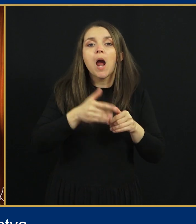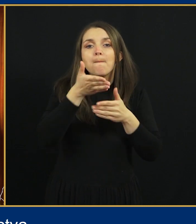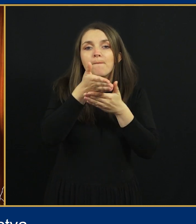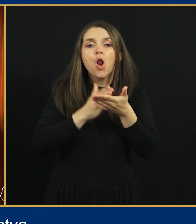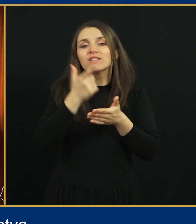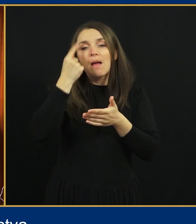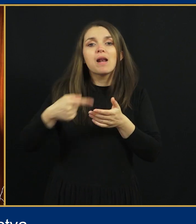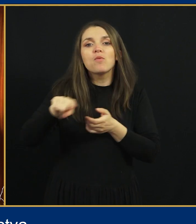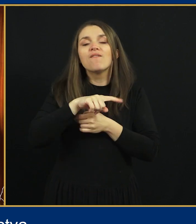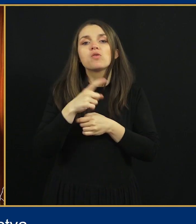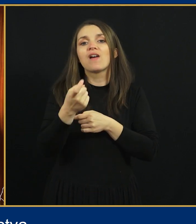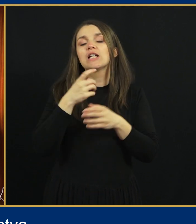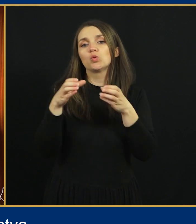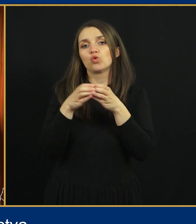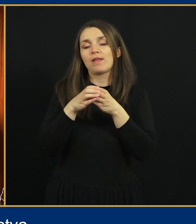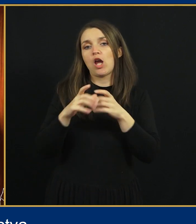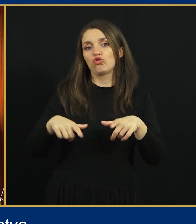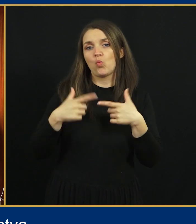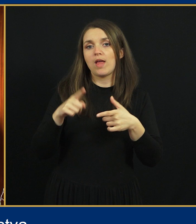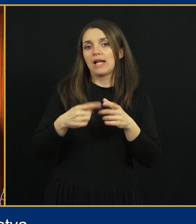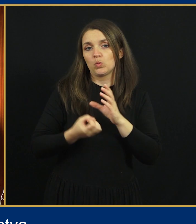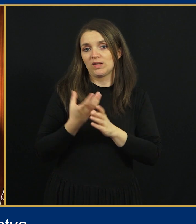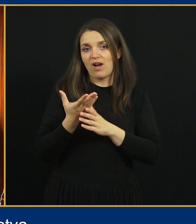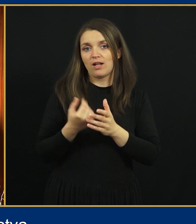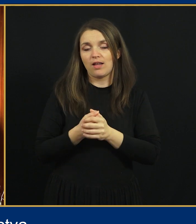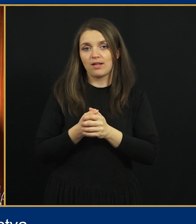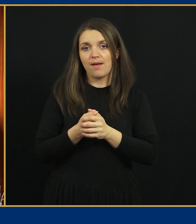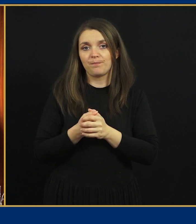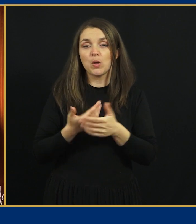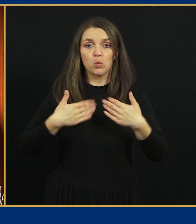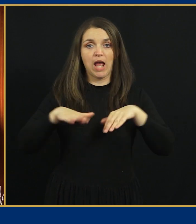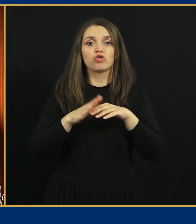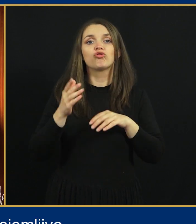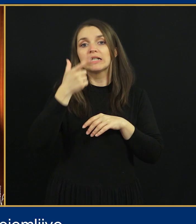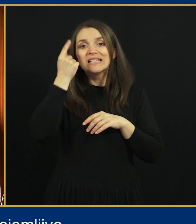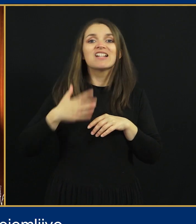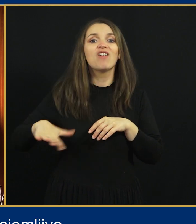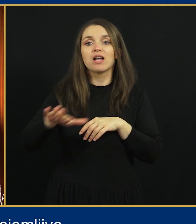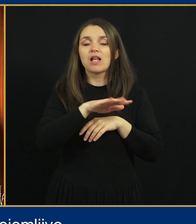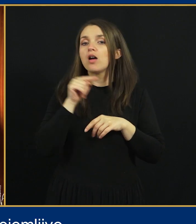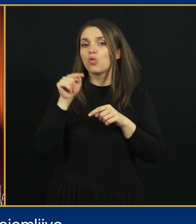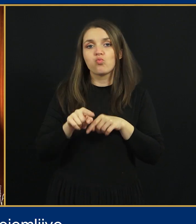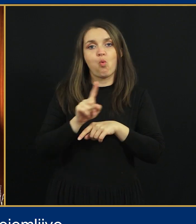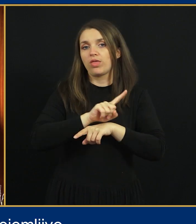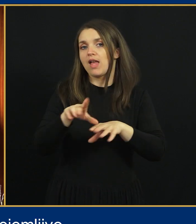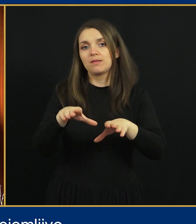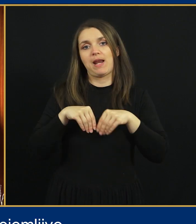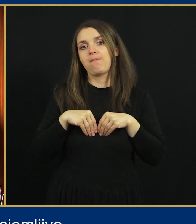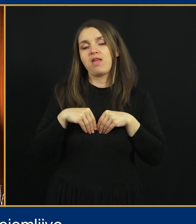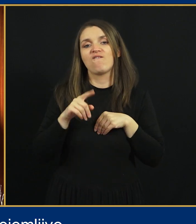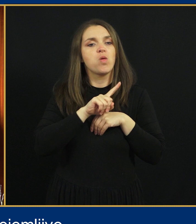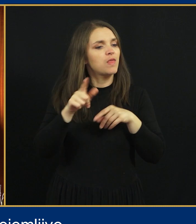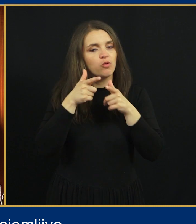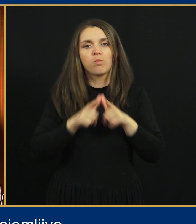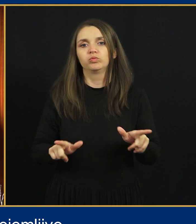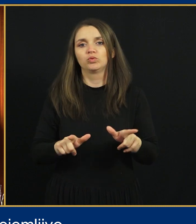polovice prebivalstva iz družbenega življenja in ustvarjanja. V naši civilizaciji je to nesprejemljivo